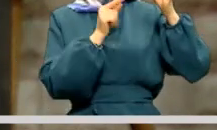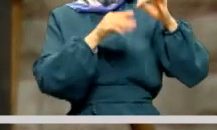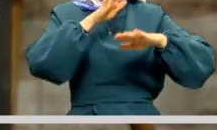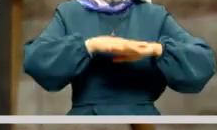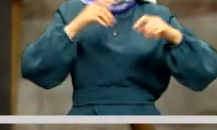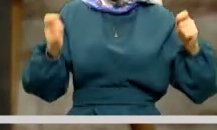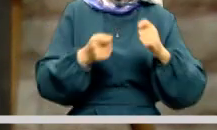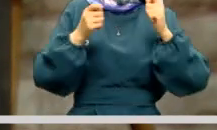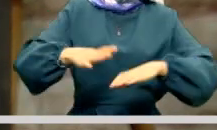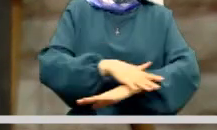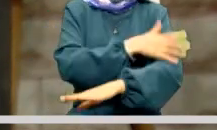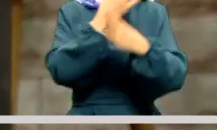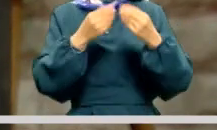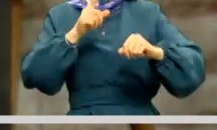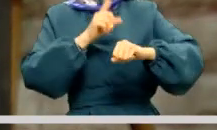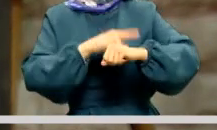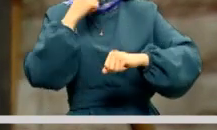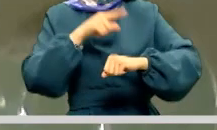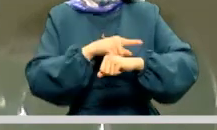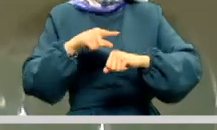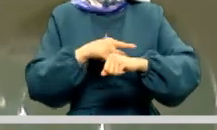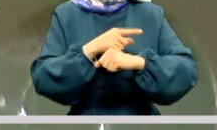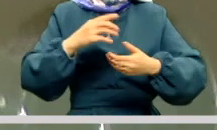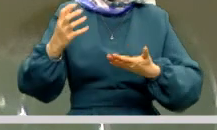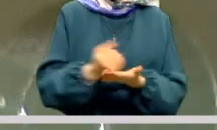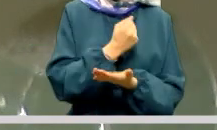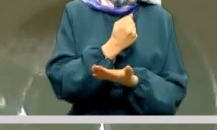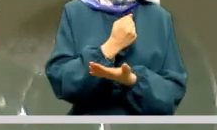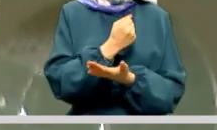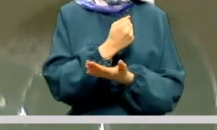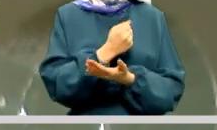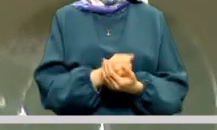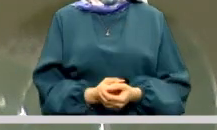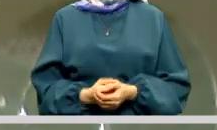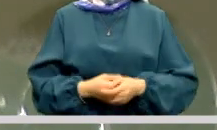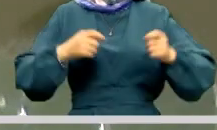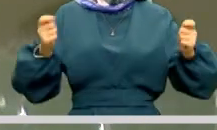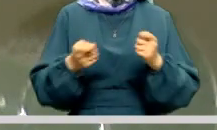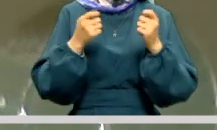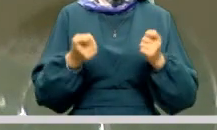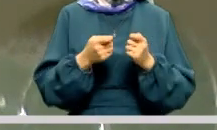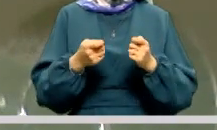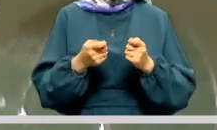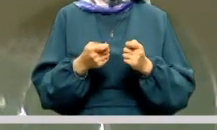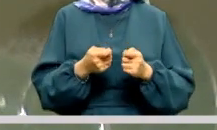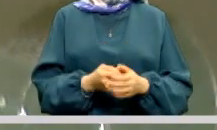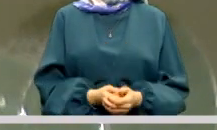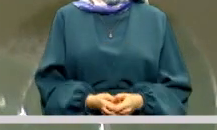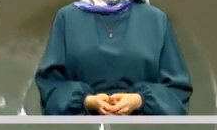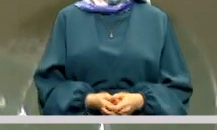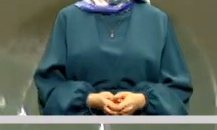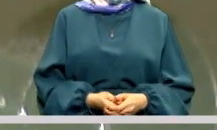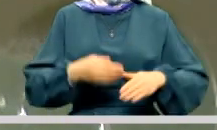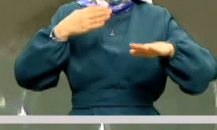helal ettirecek vakti zamanı kazancını temin ettiği işinde Tam manasıyla Kamil